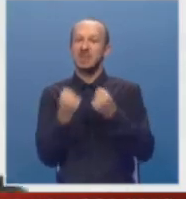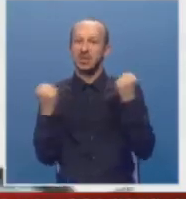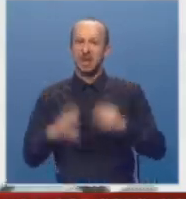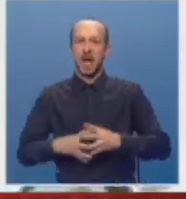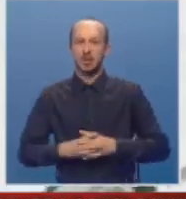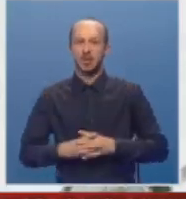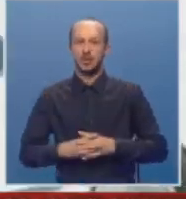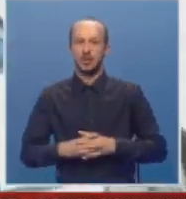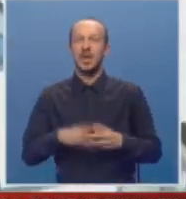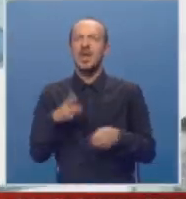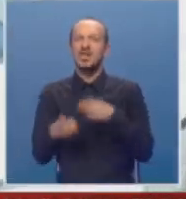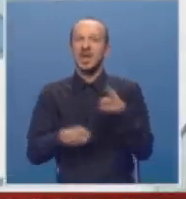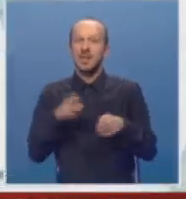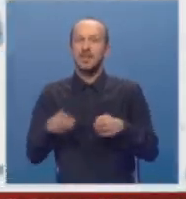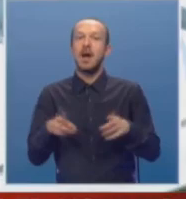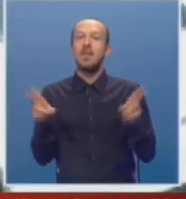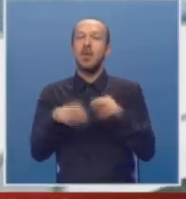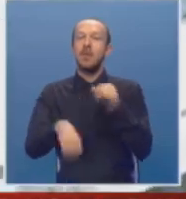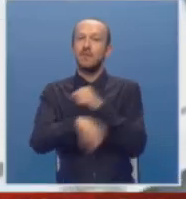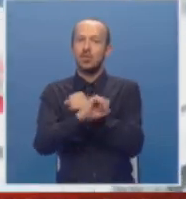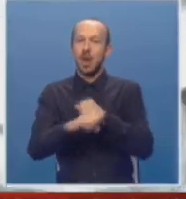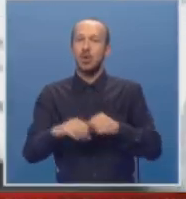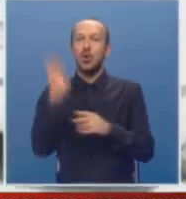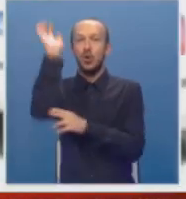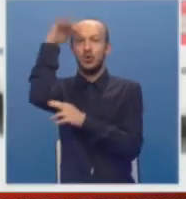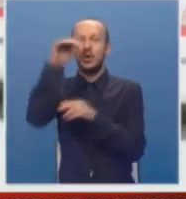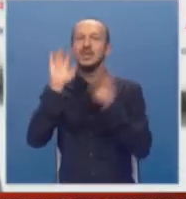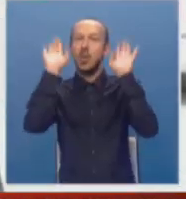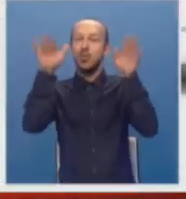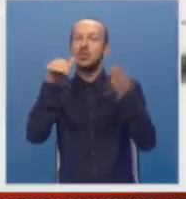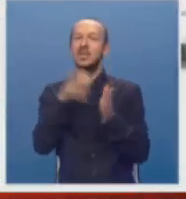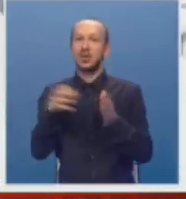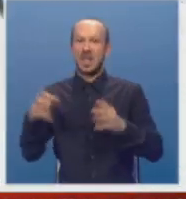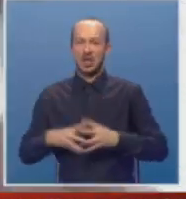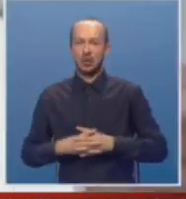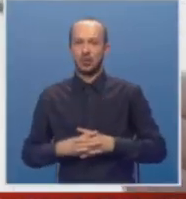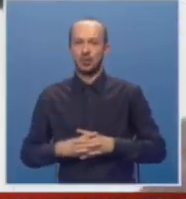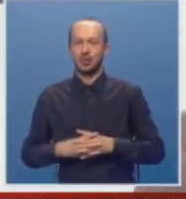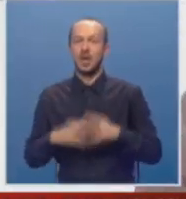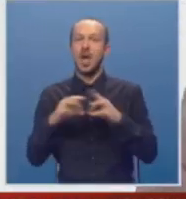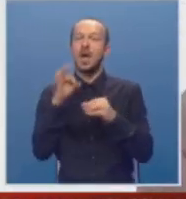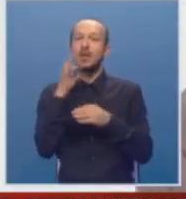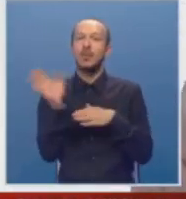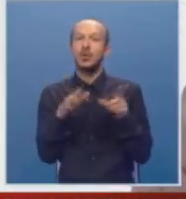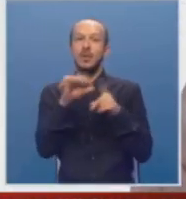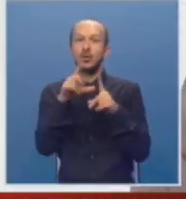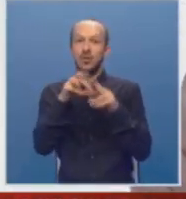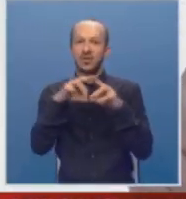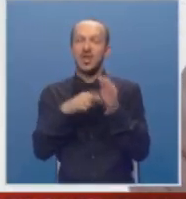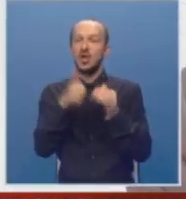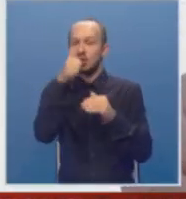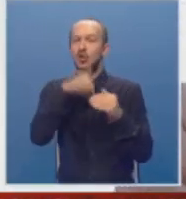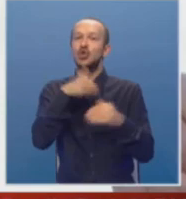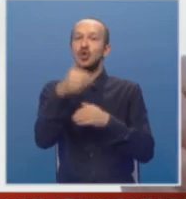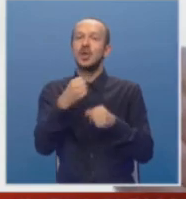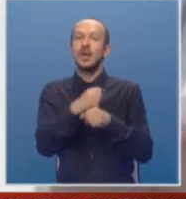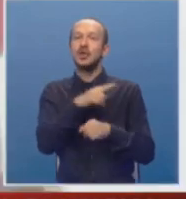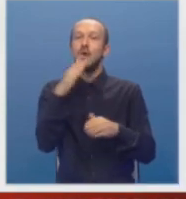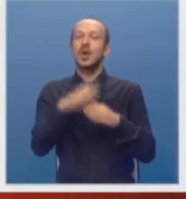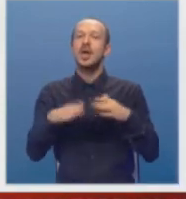aktivnostima, trkama, u malom futbalu, košarci, odbojci i tako to je. A kad prođe Petrovdan, šta ćeš onda raditi do